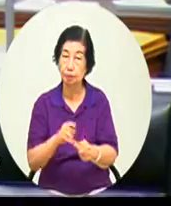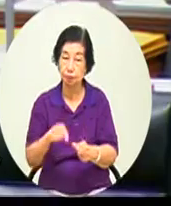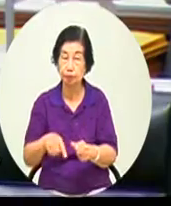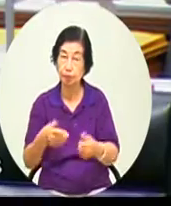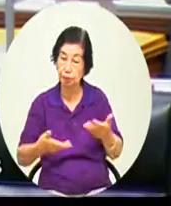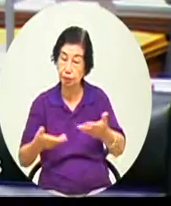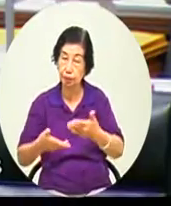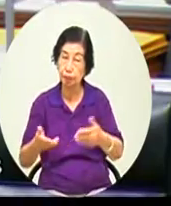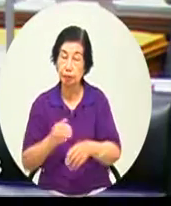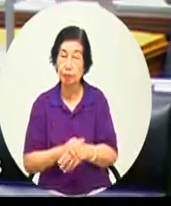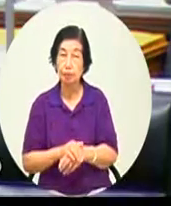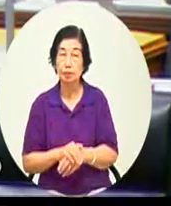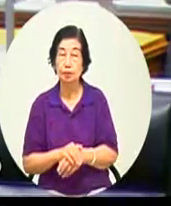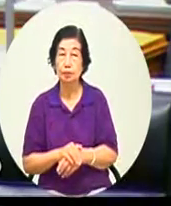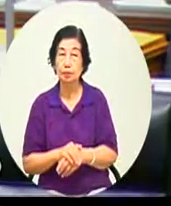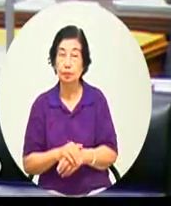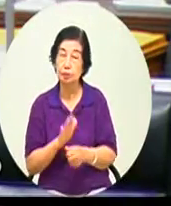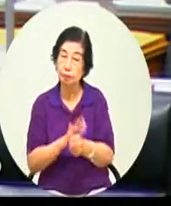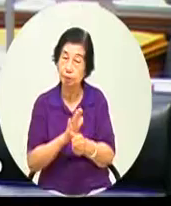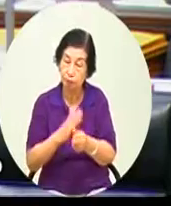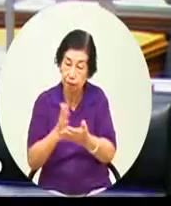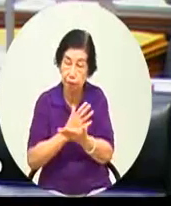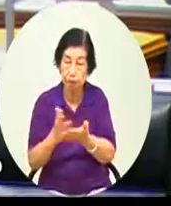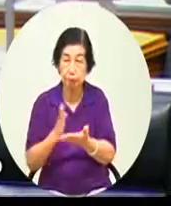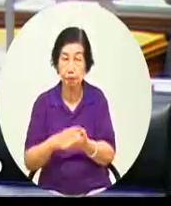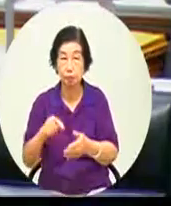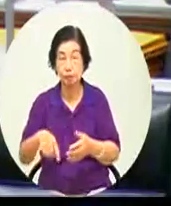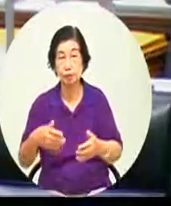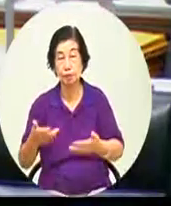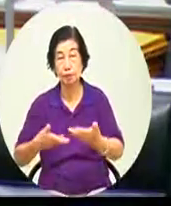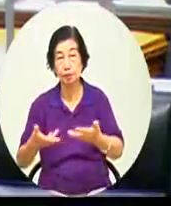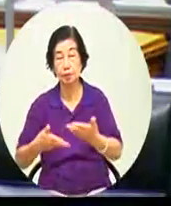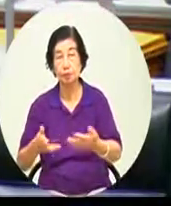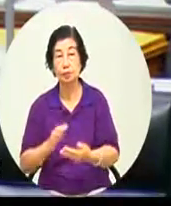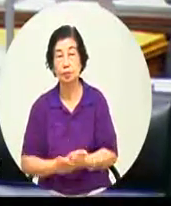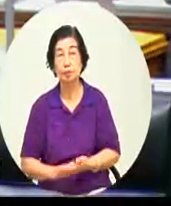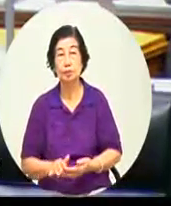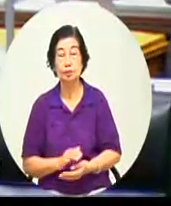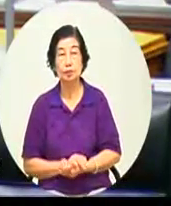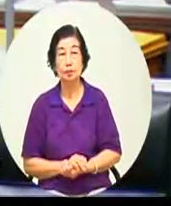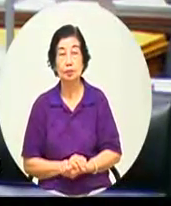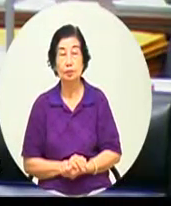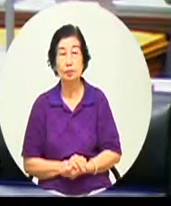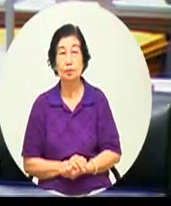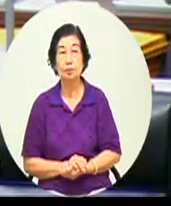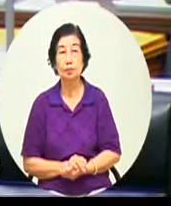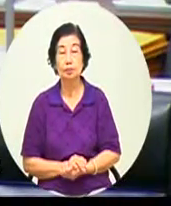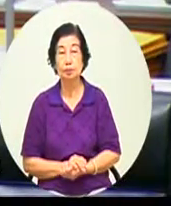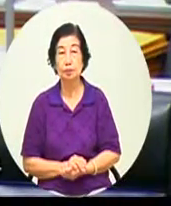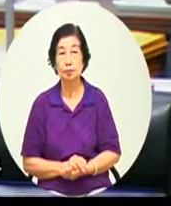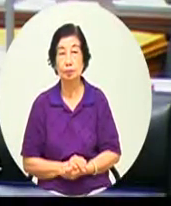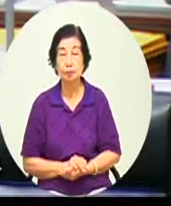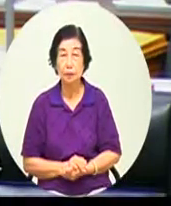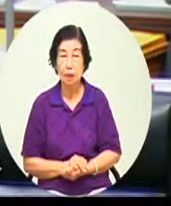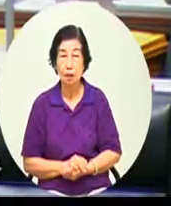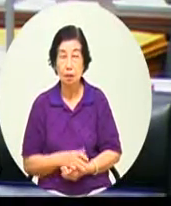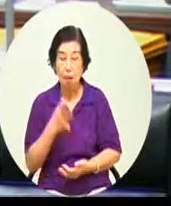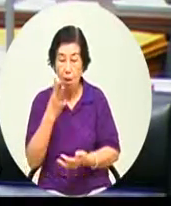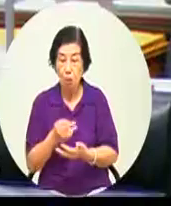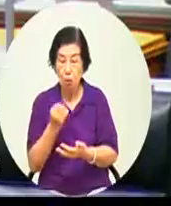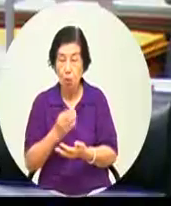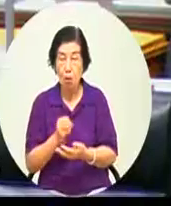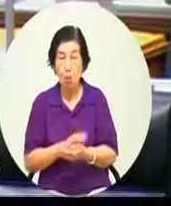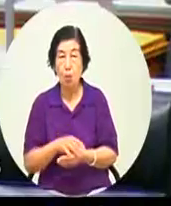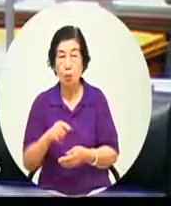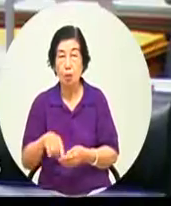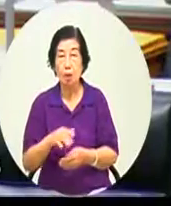没有办法来解决这样子的问题？好，我们现在不要再讲，就是说怎么样怎么样，那个讲得很好听都没有用，解决问题才